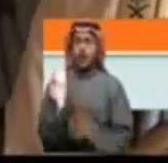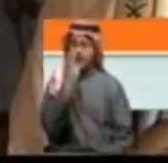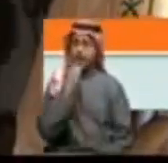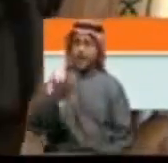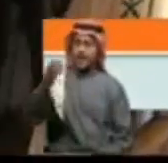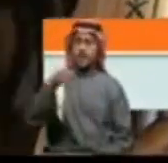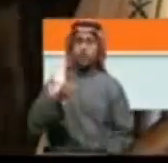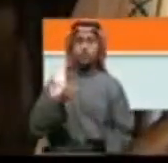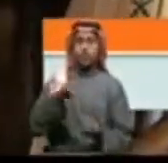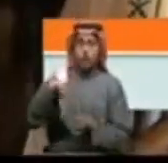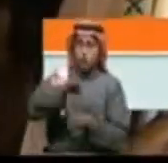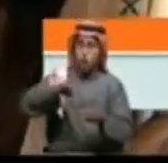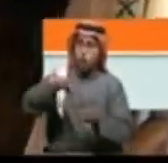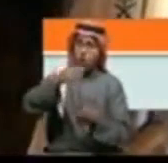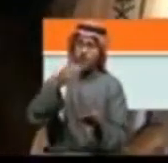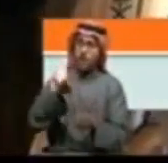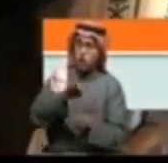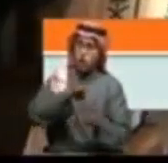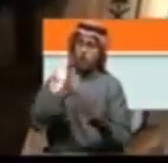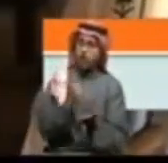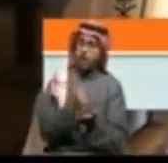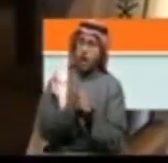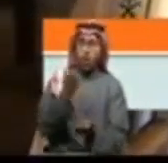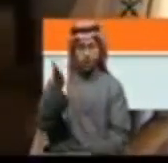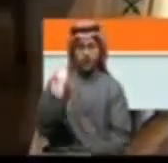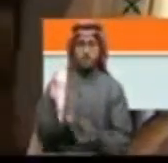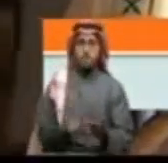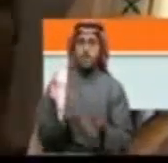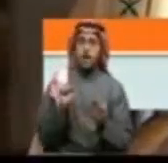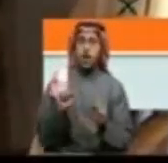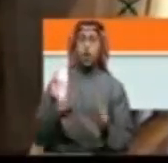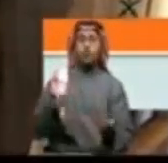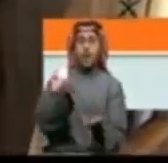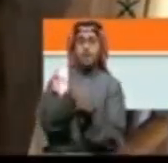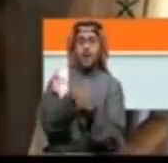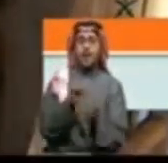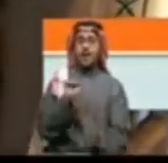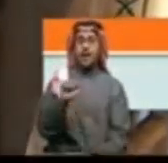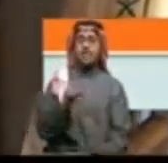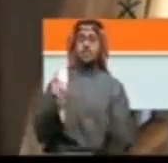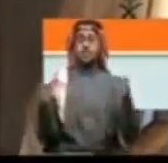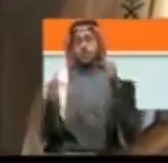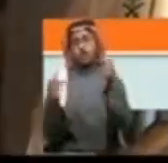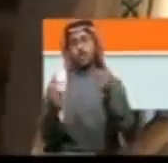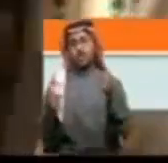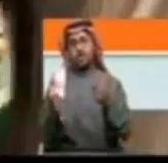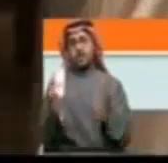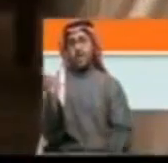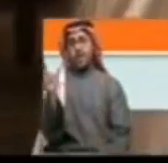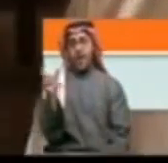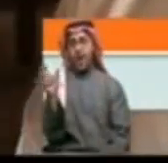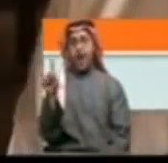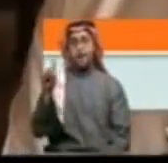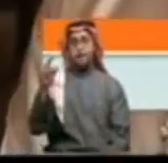ركن القهوة مثل ما قلنا سابقا، أيضا وفي أيضا جنبه أمكان مخصص للشعر النبطي. جميل، ممتاز